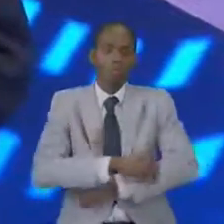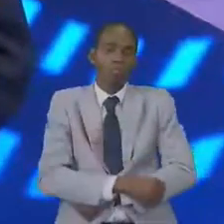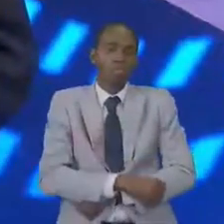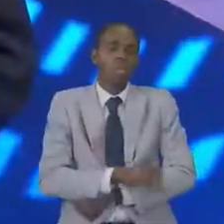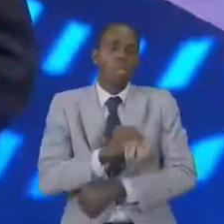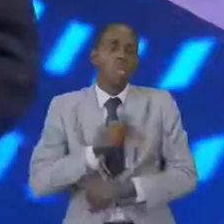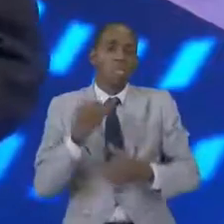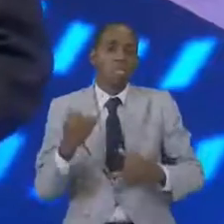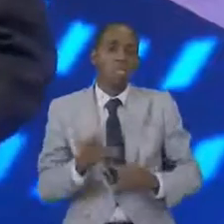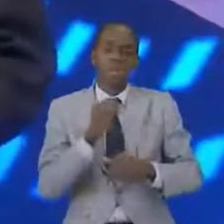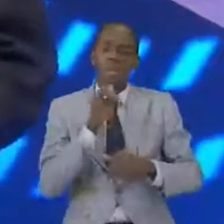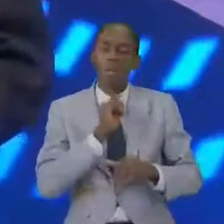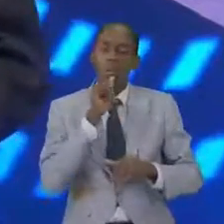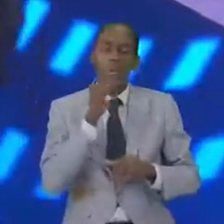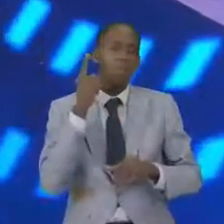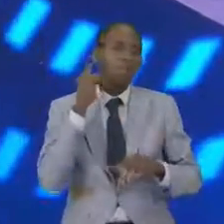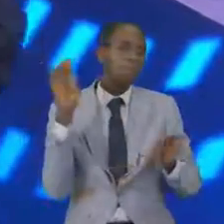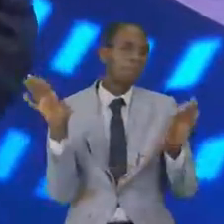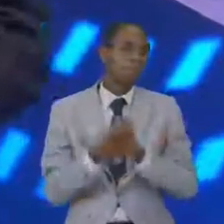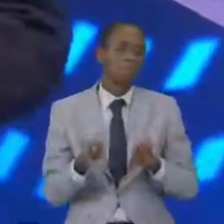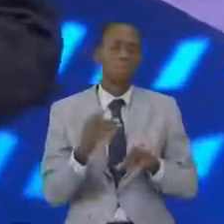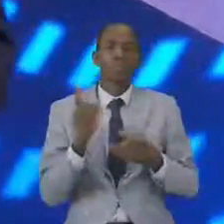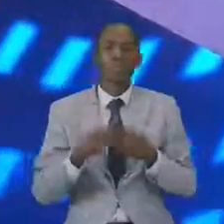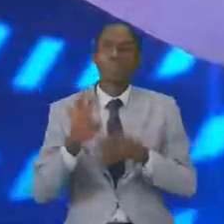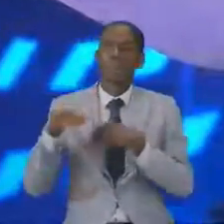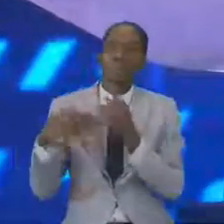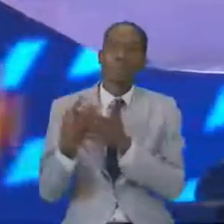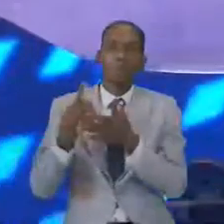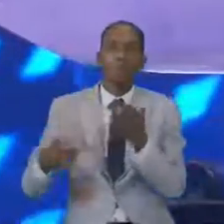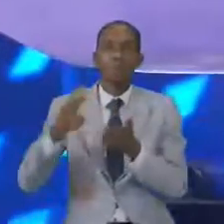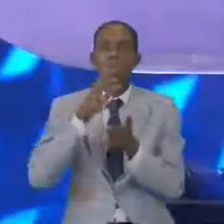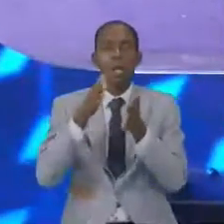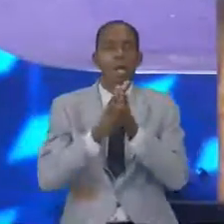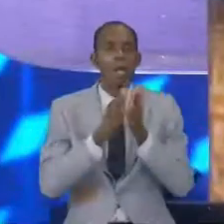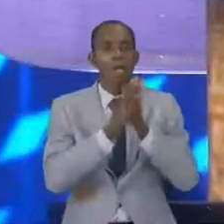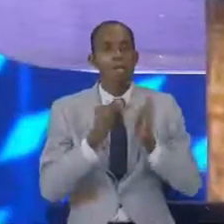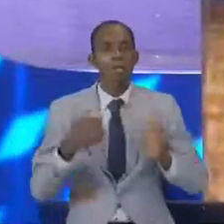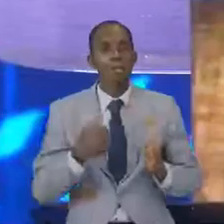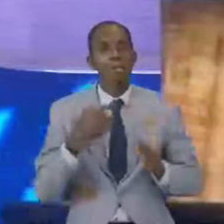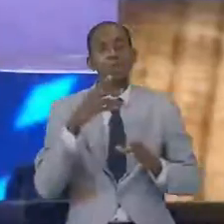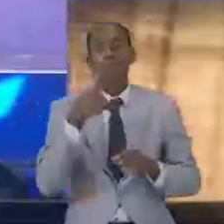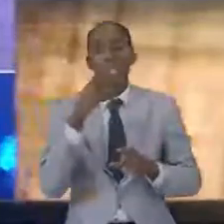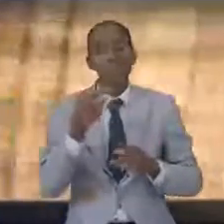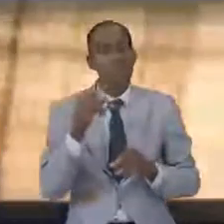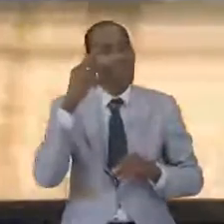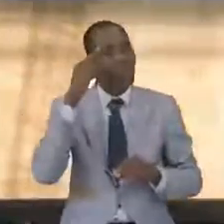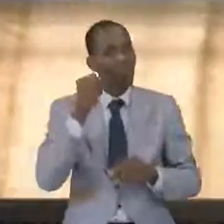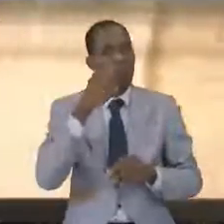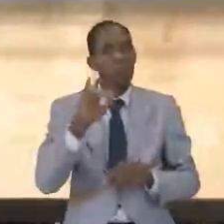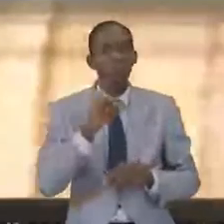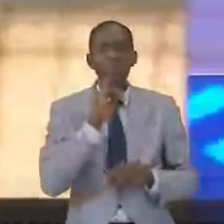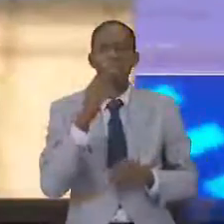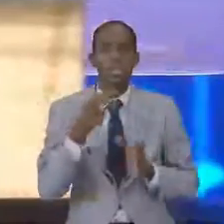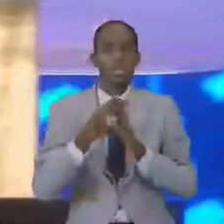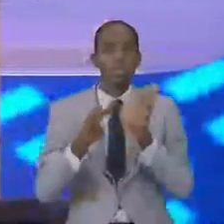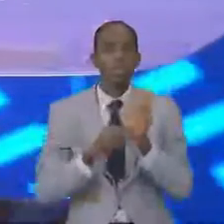je vais tourner de je vais tourner de non il dit non car c'est la volonté de Dieu qu'en